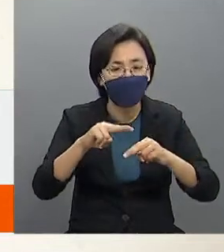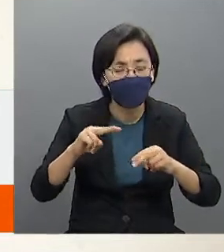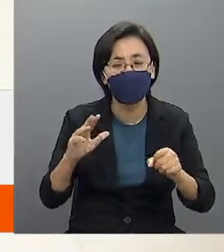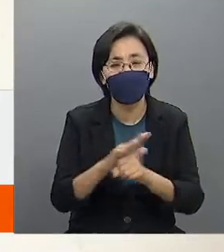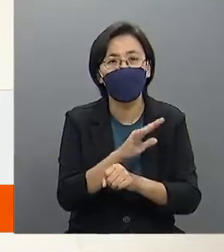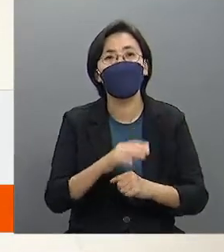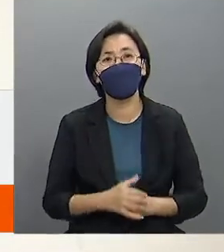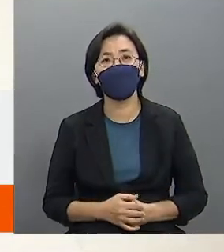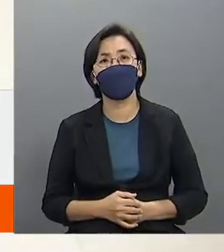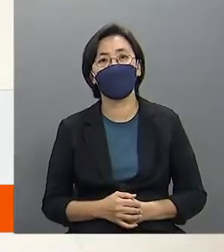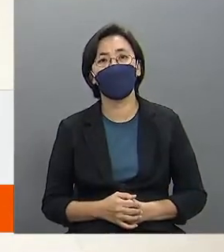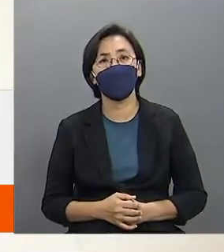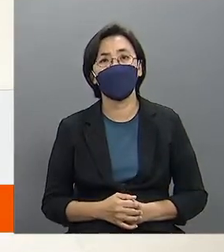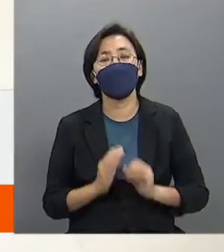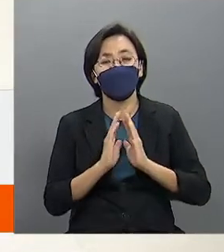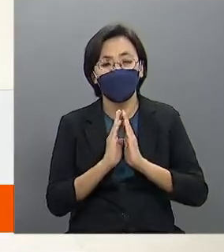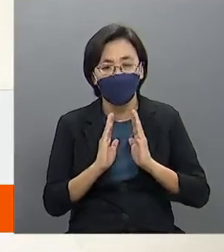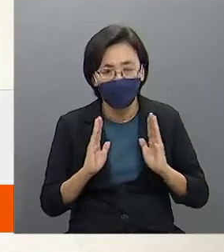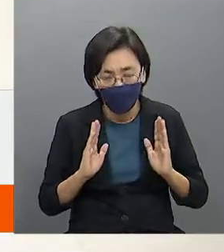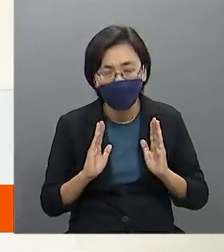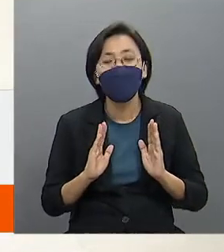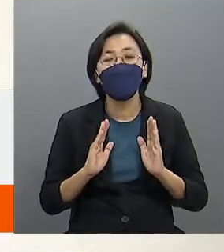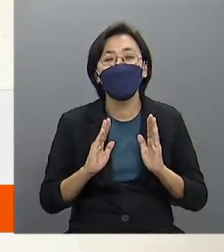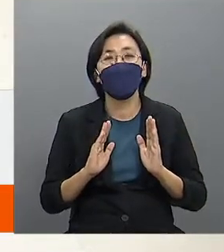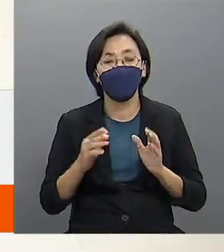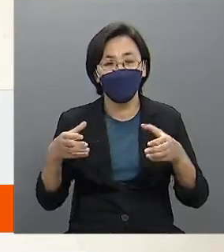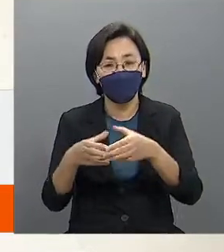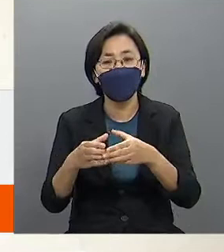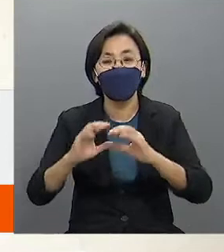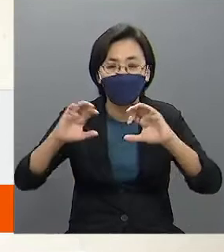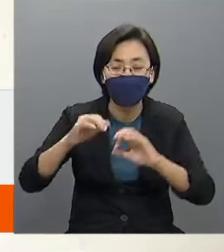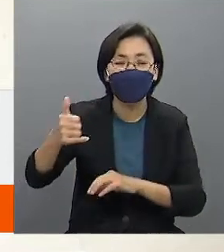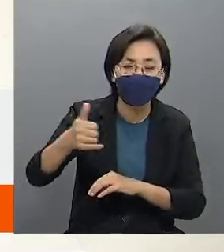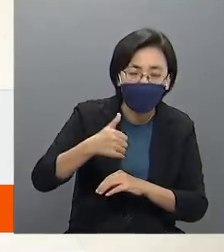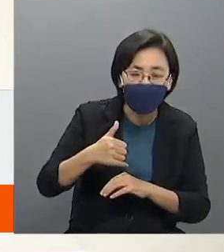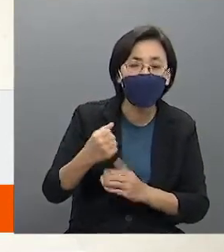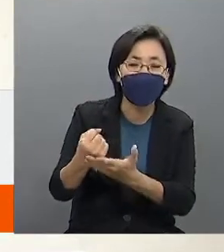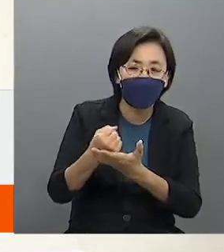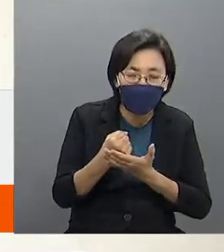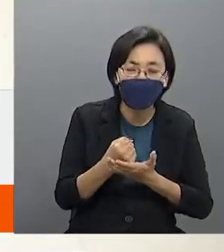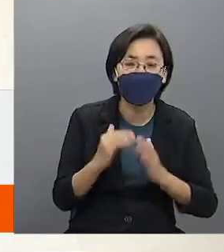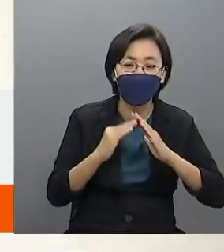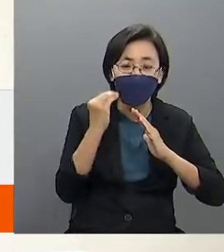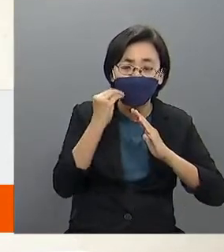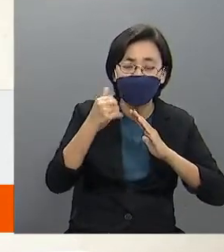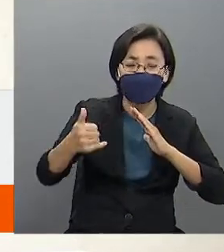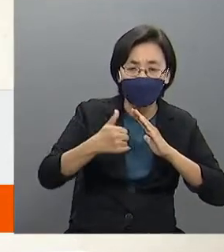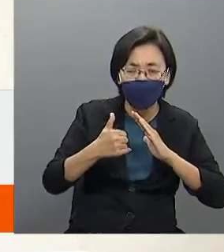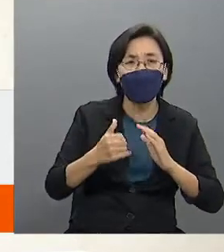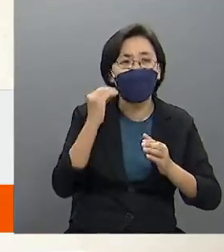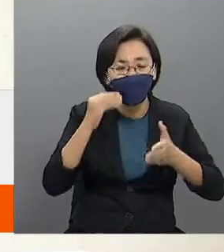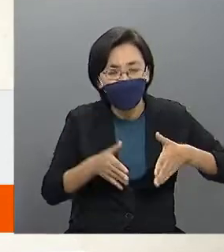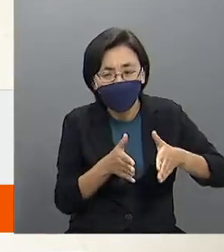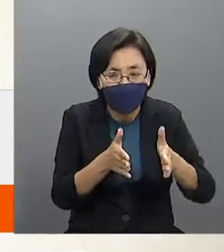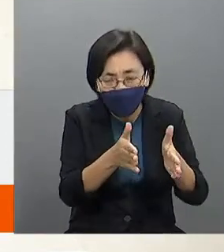ก็ขอบคุณนักๆจ้าที่หน่วยงานมาช่วยเหลือชาวบ้านถึงที่ถึงบ้านเนี่ยค่ะนี้อยู่ในซอยนะคะเพิ่นก็เข้ามาเจ้า